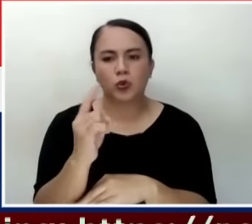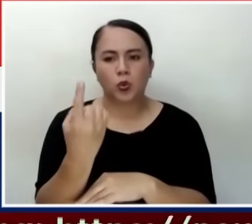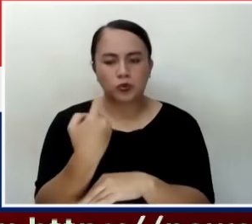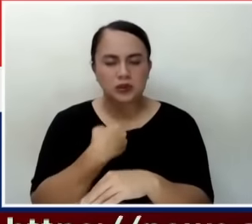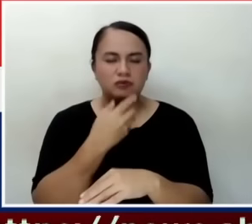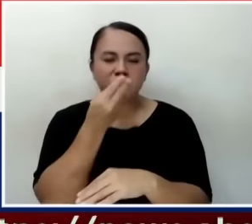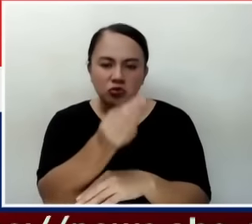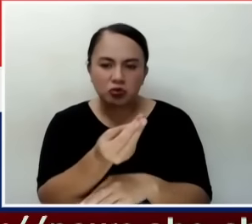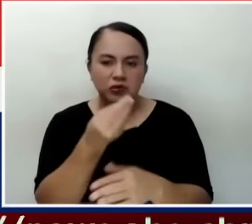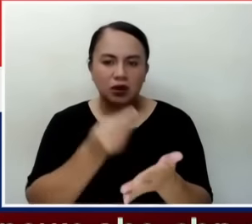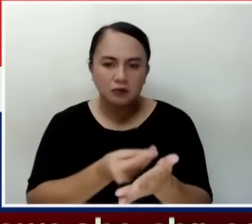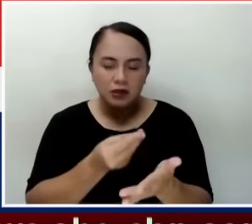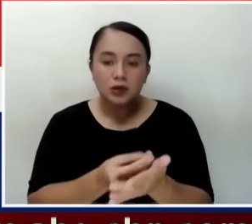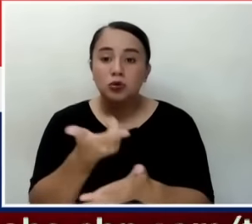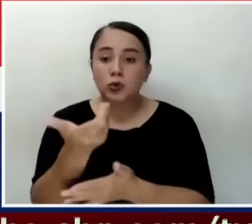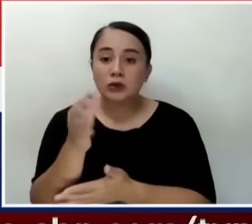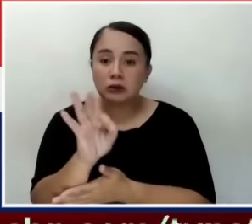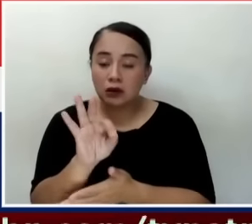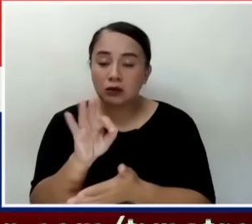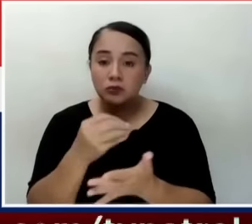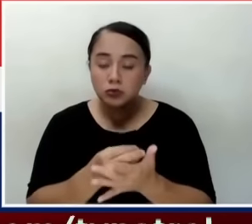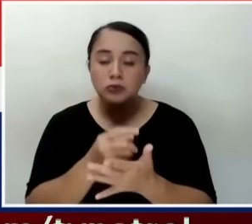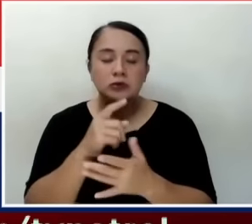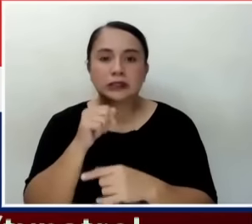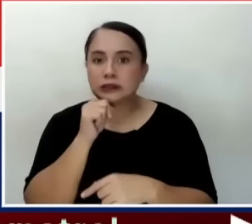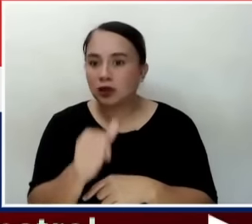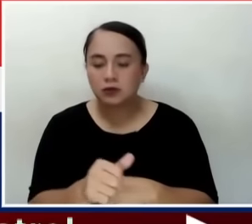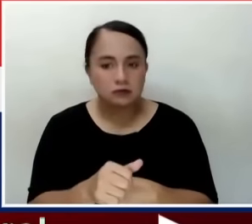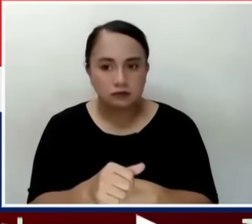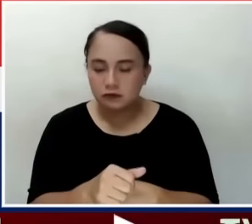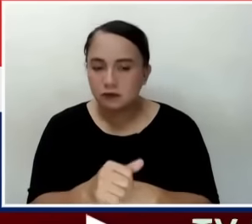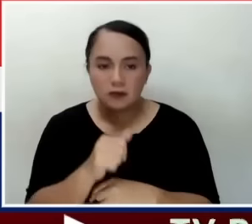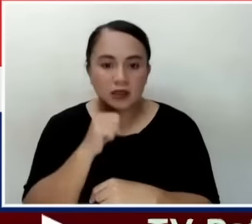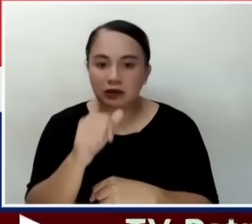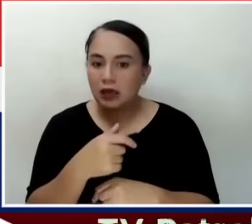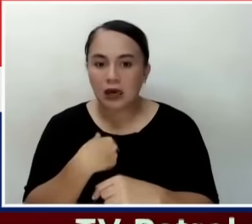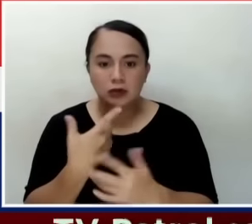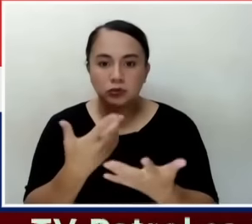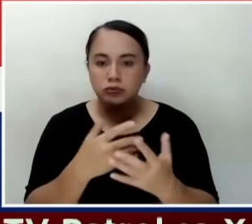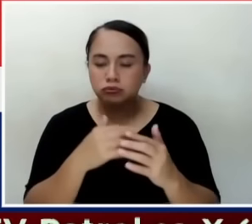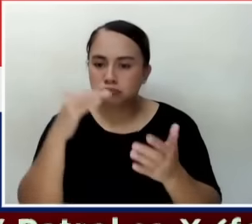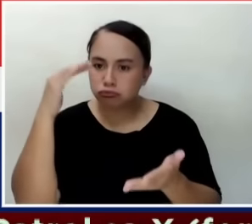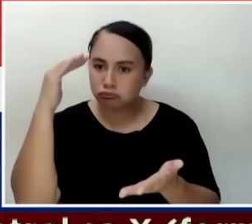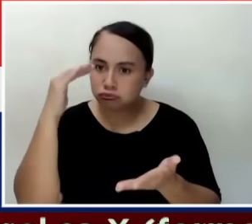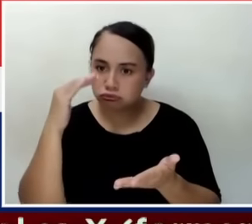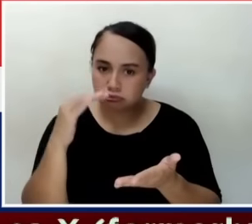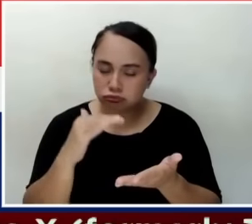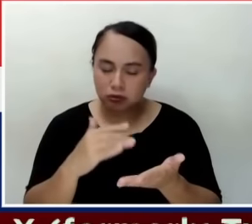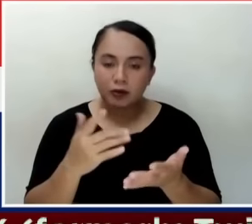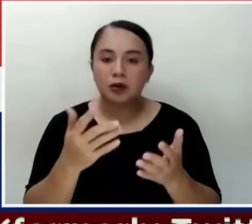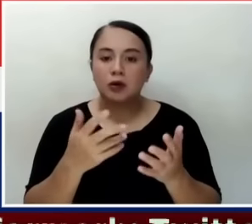So yung 29 pesos ay talagang hindi yan nagtitrickle down dun sa mga